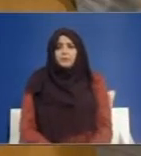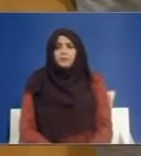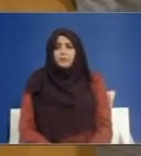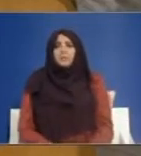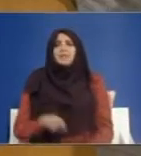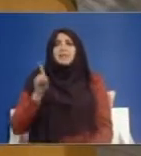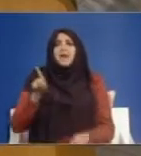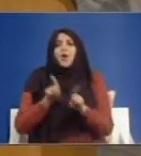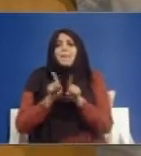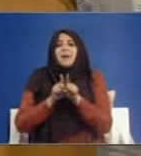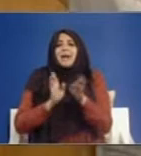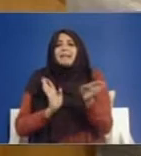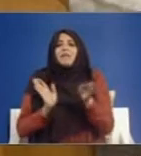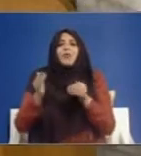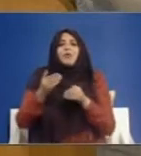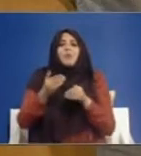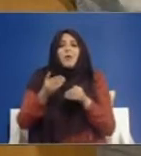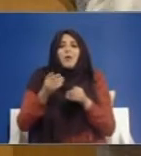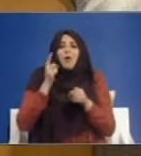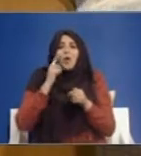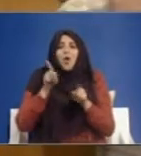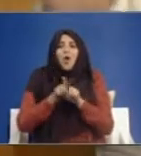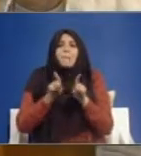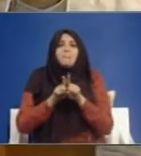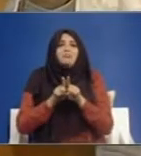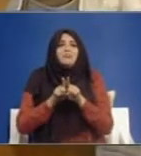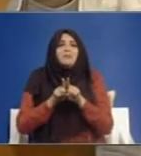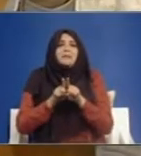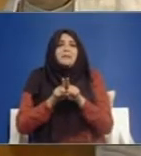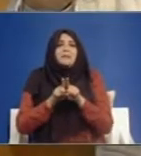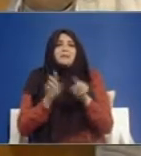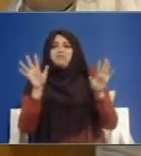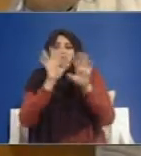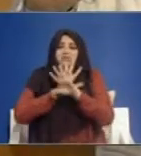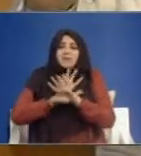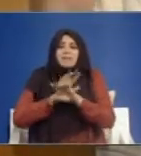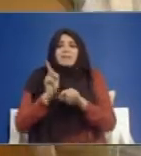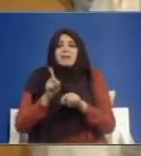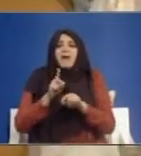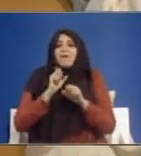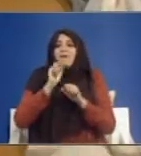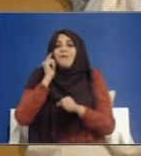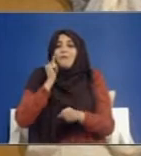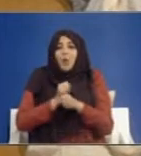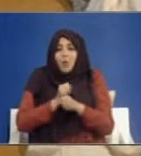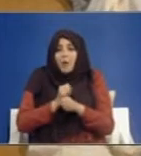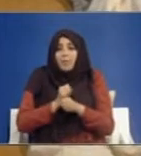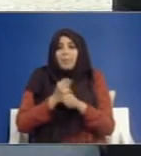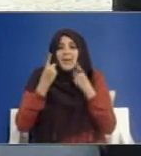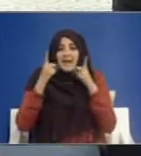قضية غير ثم بينتهم حاجات، فهذا إذا صرح صريحا كاذبا ولكنه لم يضر